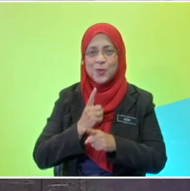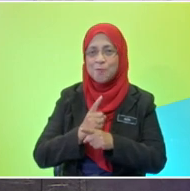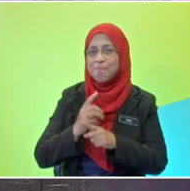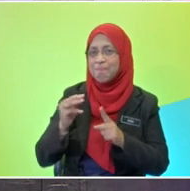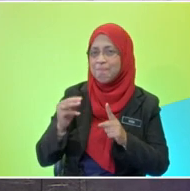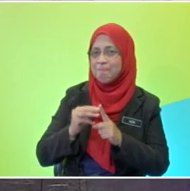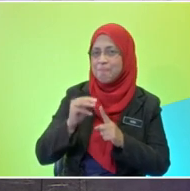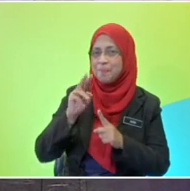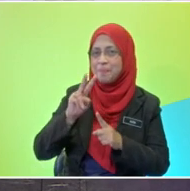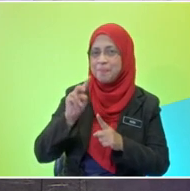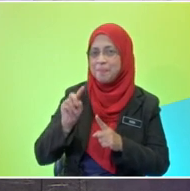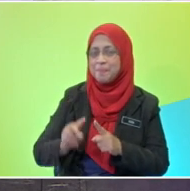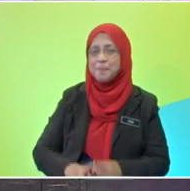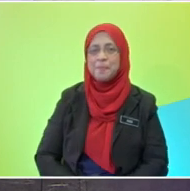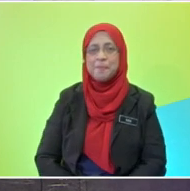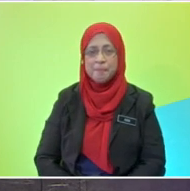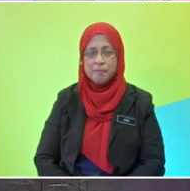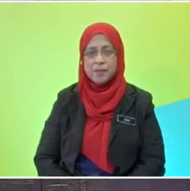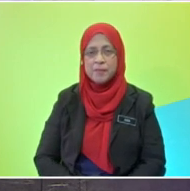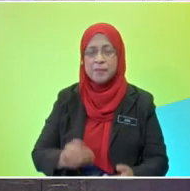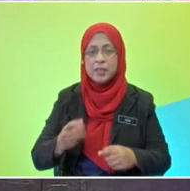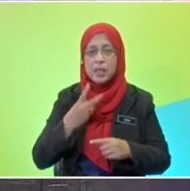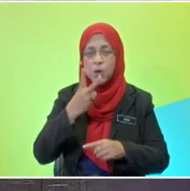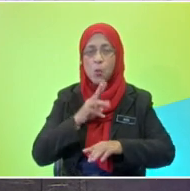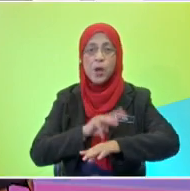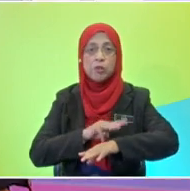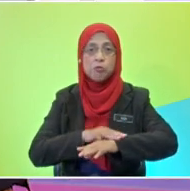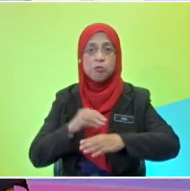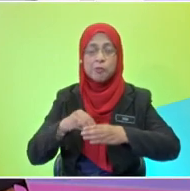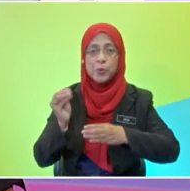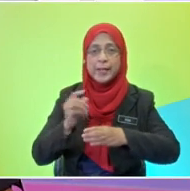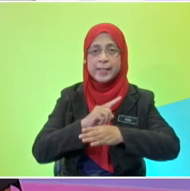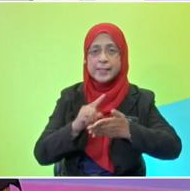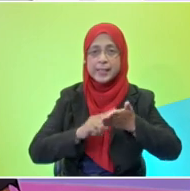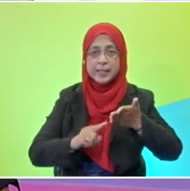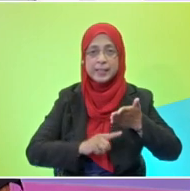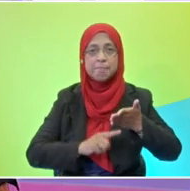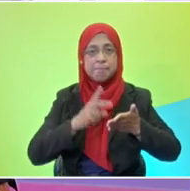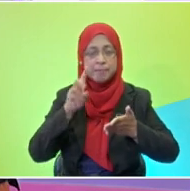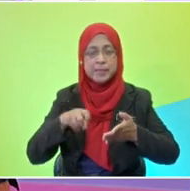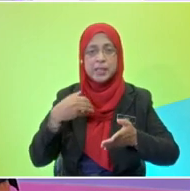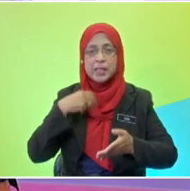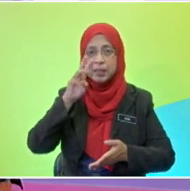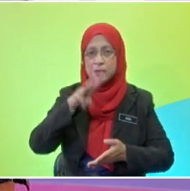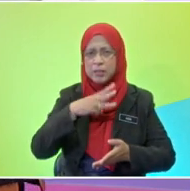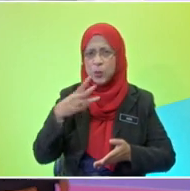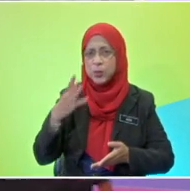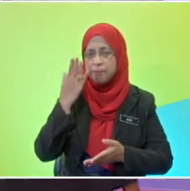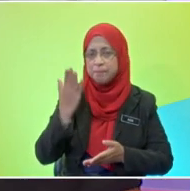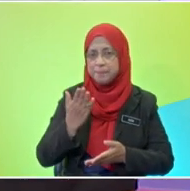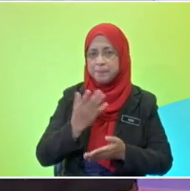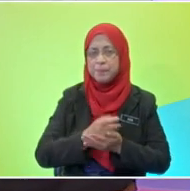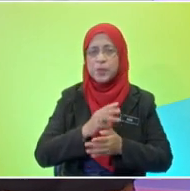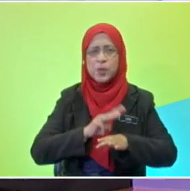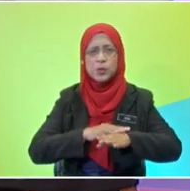seterusnya kita tengok sikit waktu mengeluarkan zakat fitrah penuhkan jadwal berikut ah yang pertama